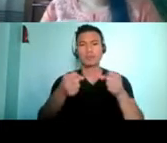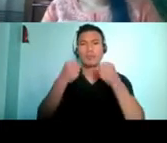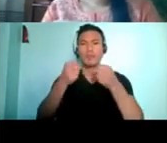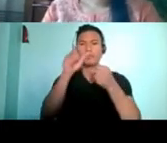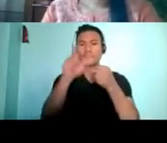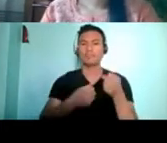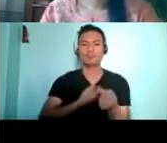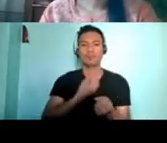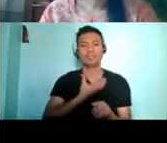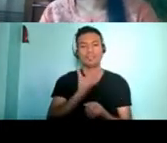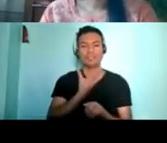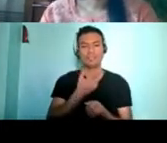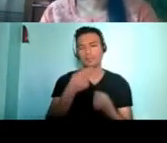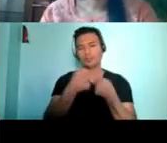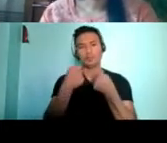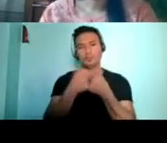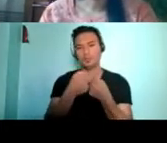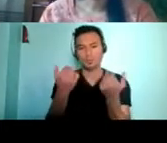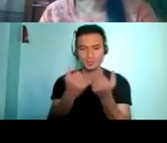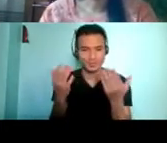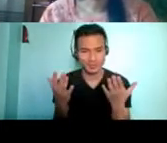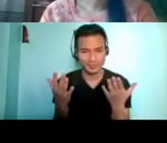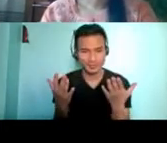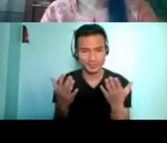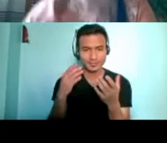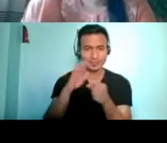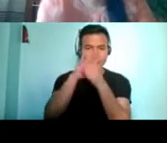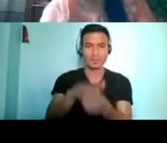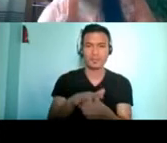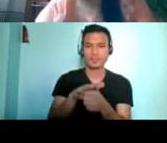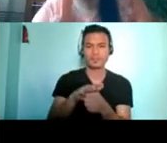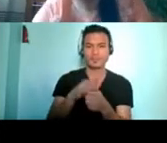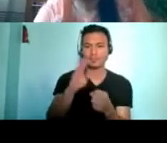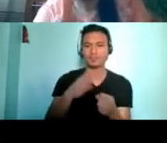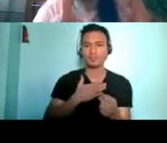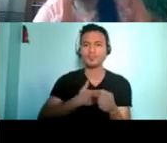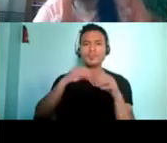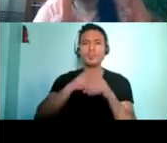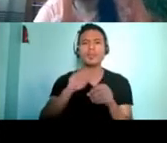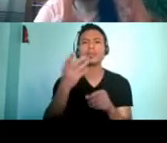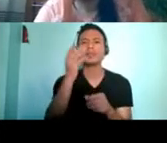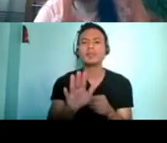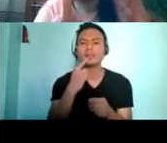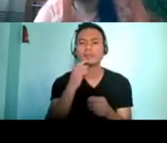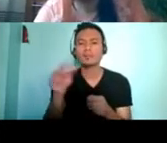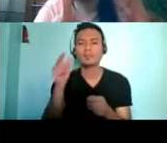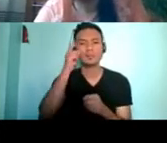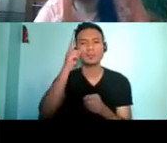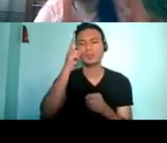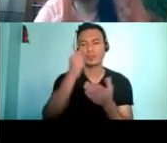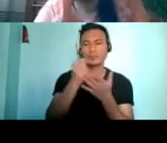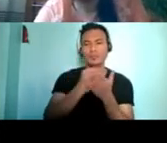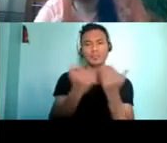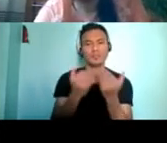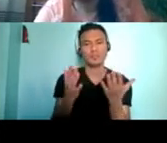व्यक्ति खुसी हुने भयो, उसले त्यहाँ लडाइँ झगडा पनि त्यति नगर्ने भयो, उसले दबाएर राख्ने भयो, उसको मनभित्र के भइरहेको छ भन्ने पनि उसले बुझ्ने कोसिस